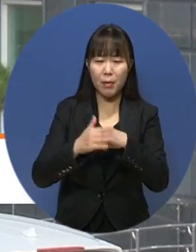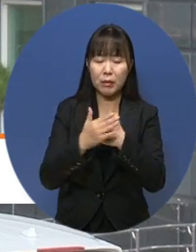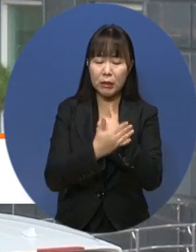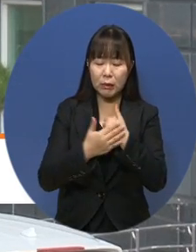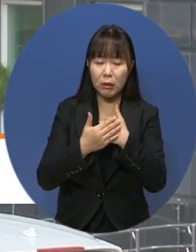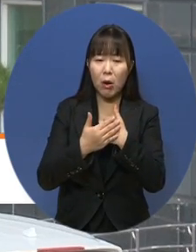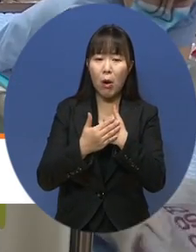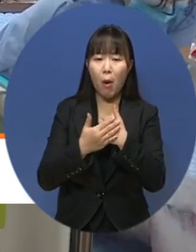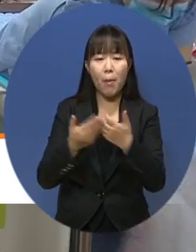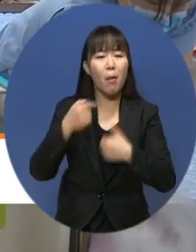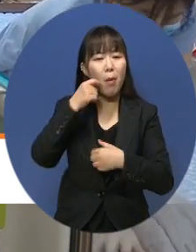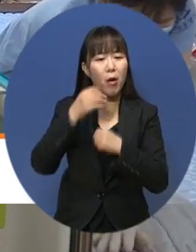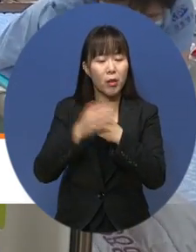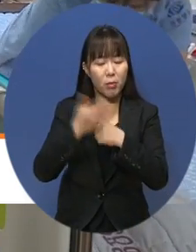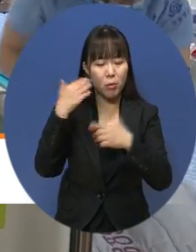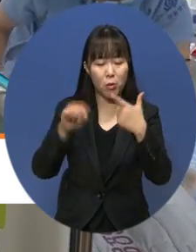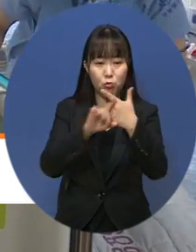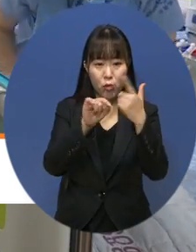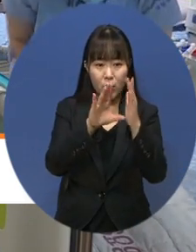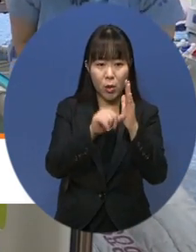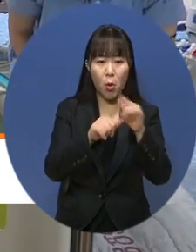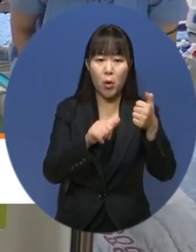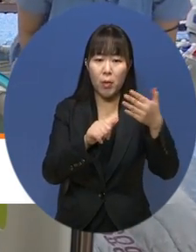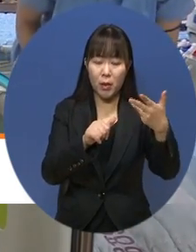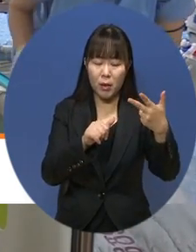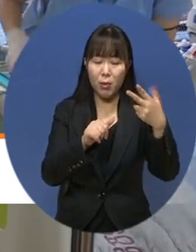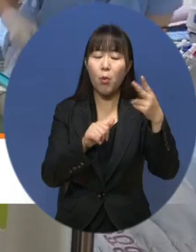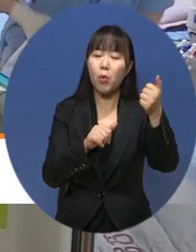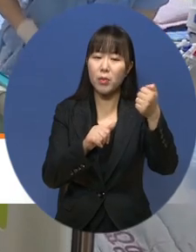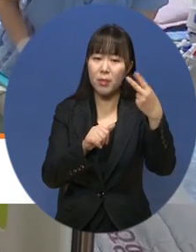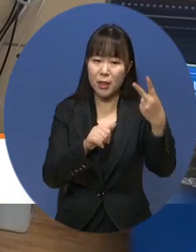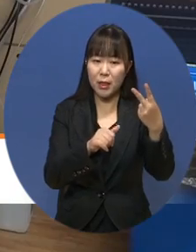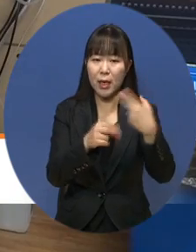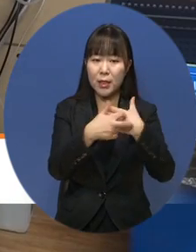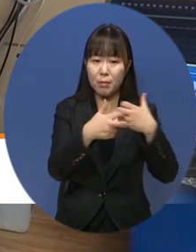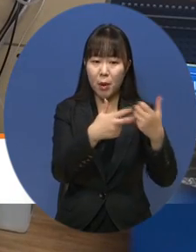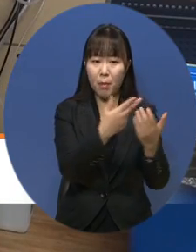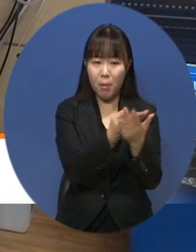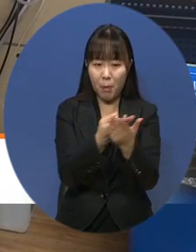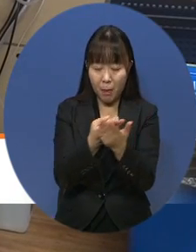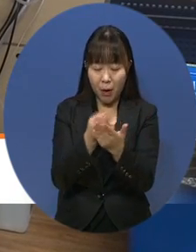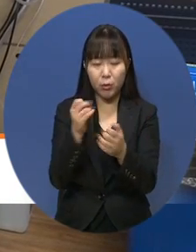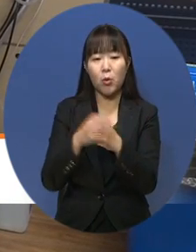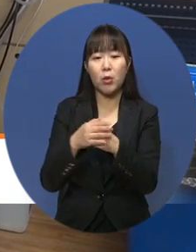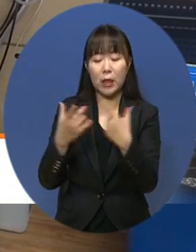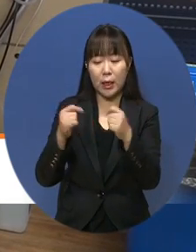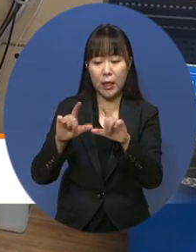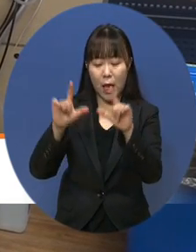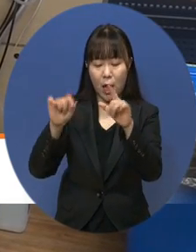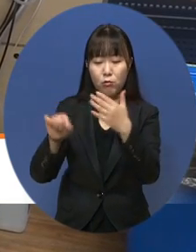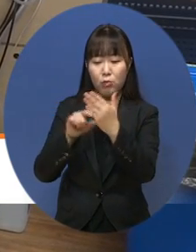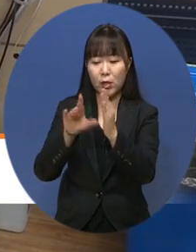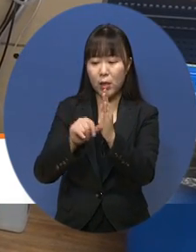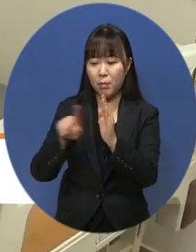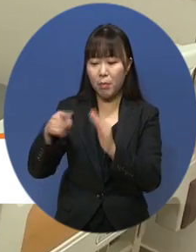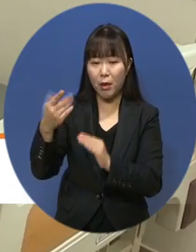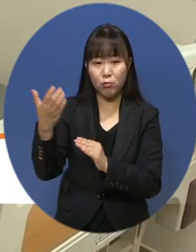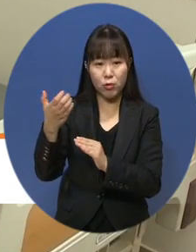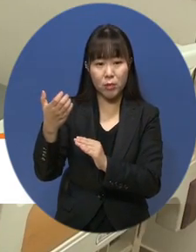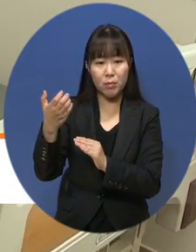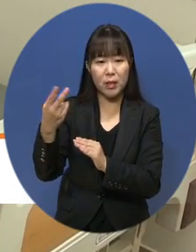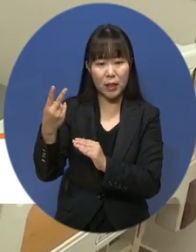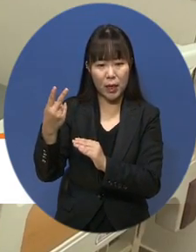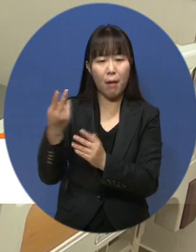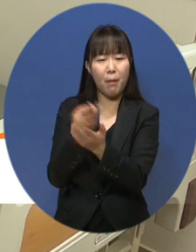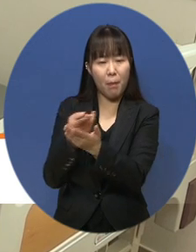받지 못해 지난해 6월 52개 병상 증평병원과 같은 해 9월에는 192개